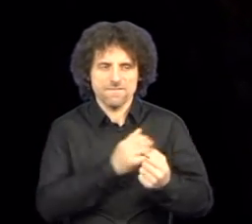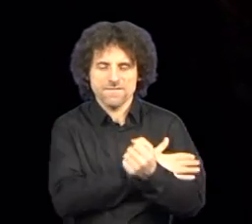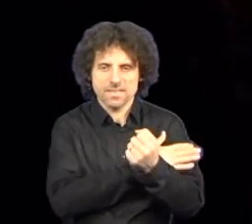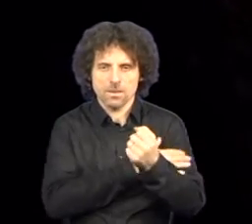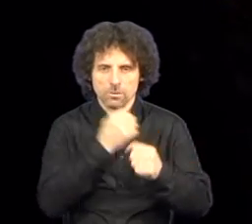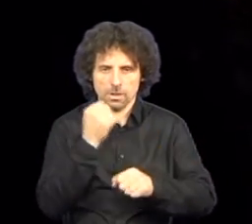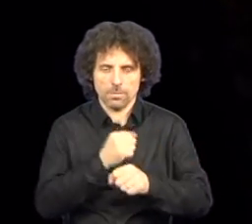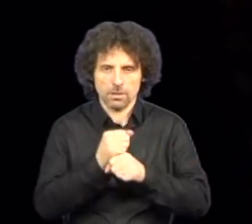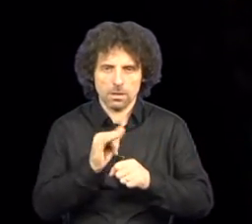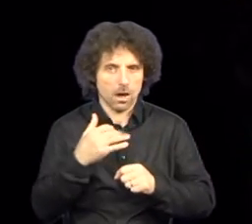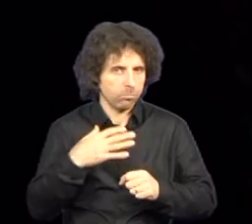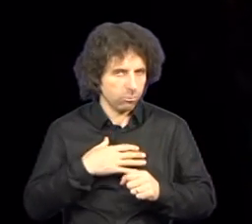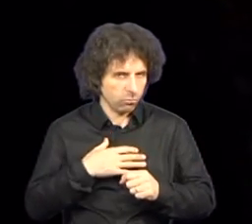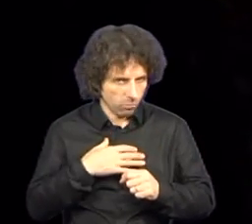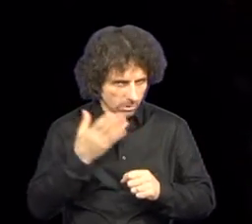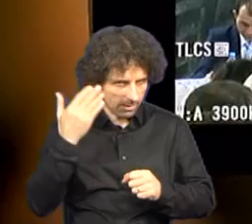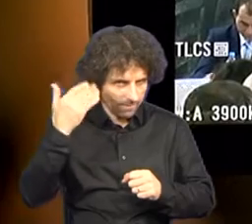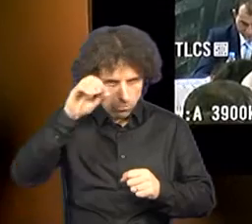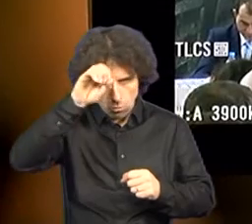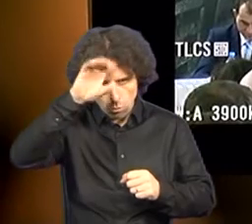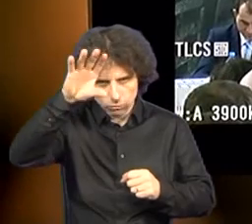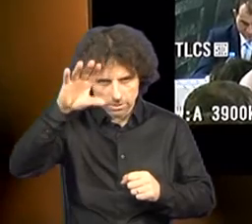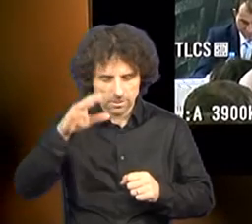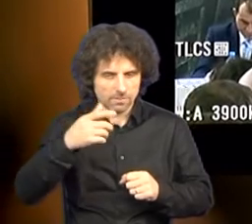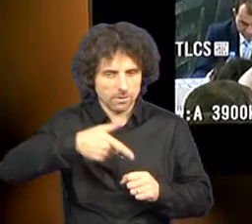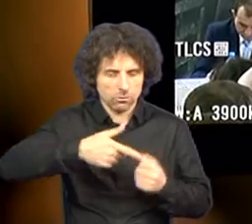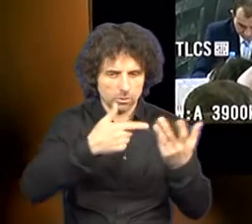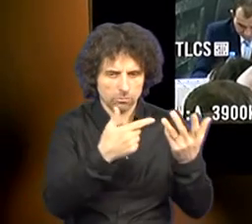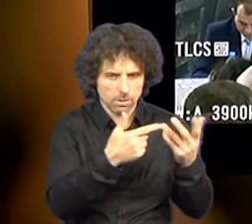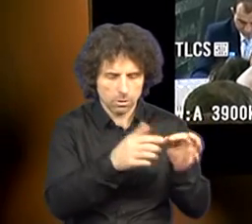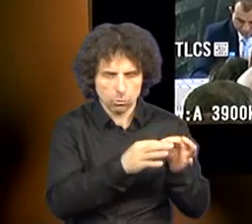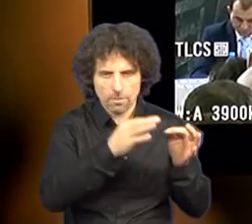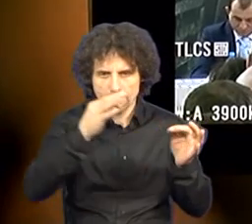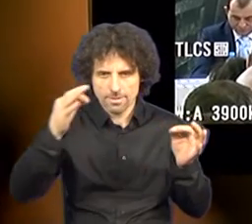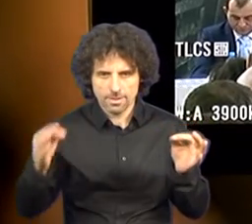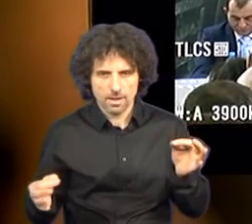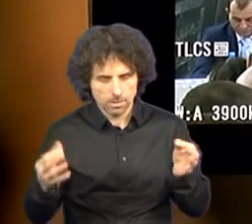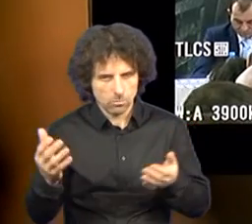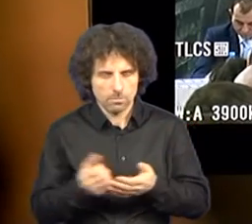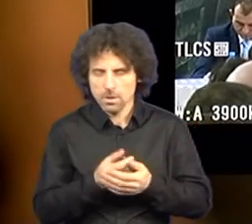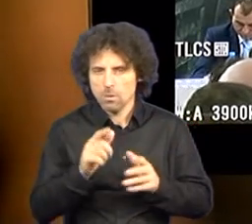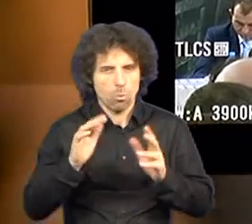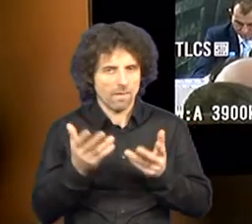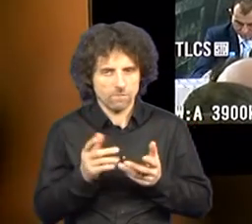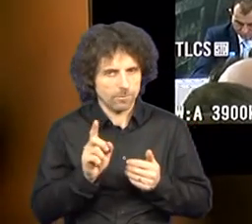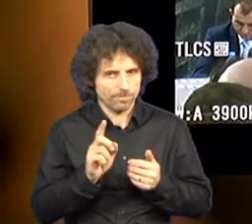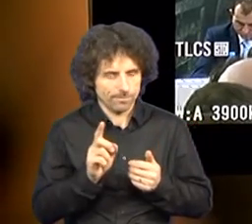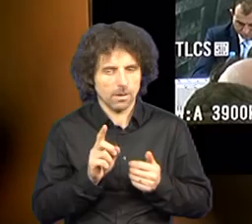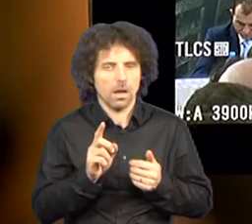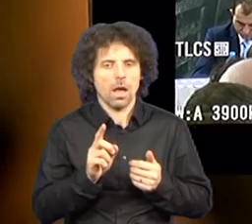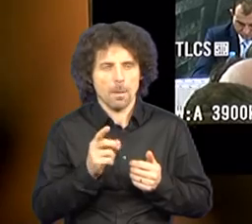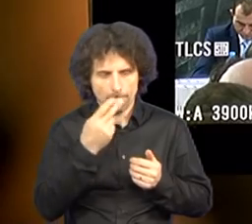na czym ta prawdziwa praca górnika polegała. Od 2007 roku podjęliśmy się niełatwego zadania